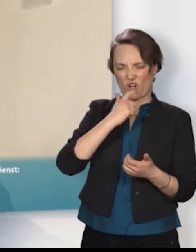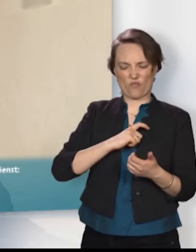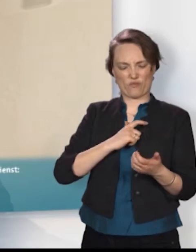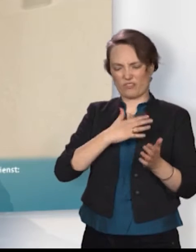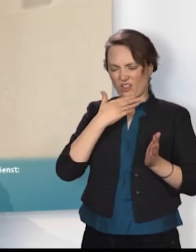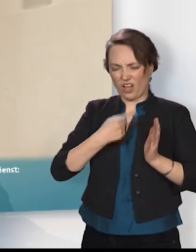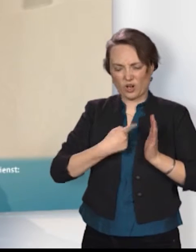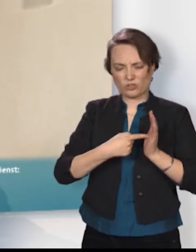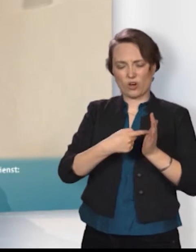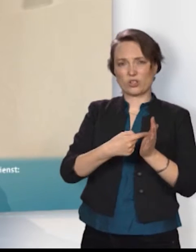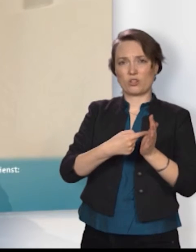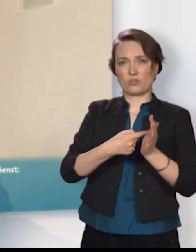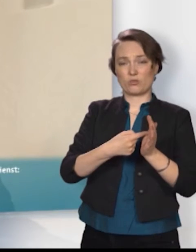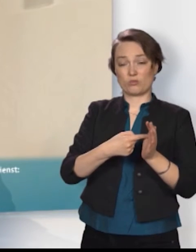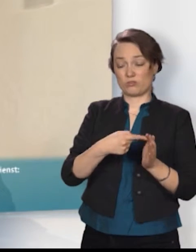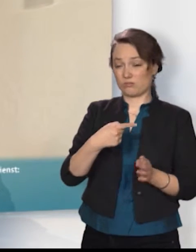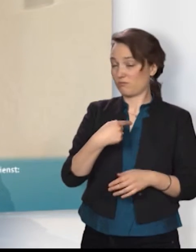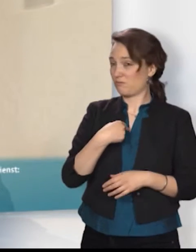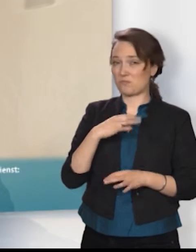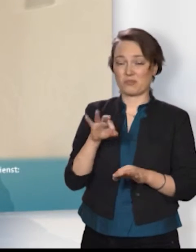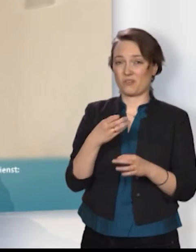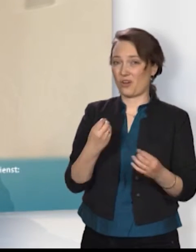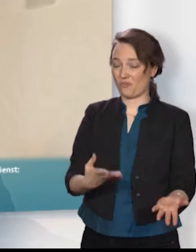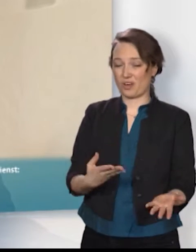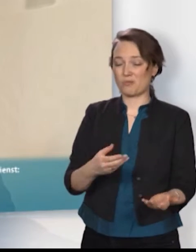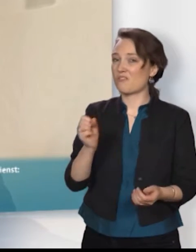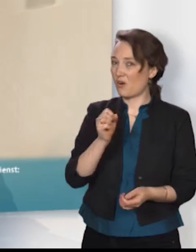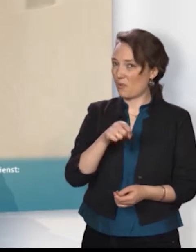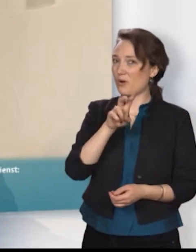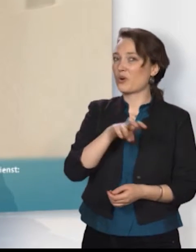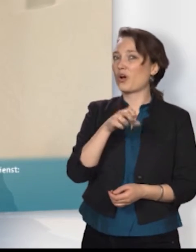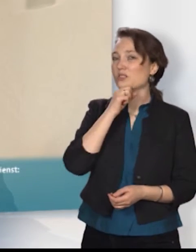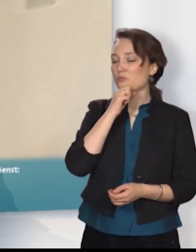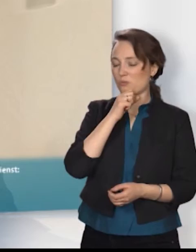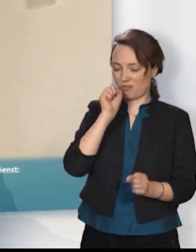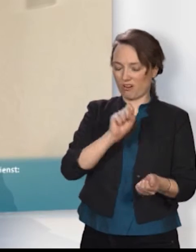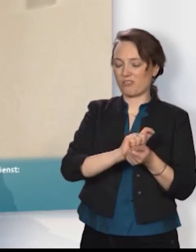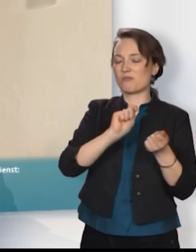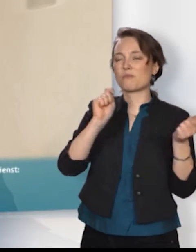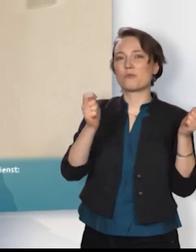und Verlieren. Der Kreuzbube ist unendlich viel wert.